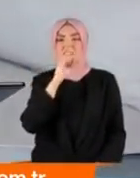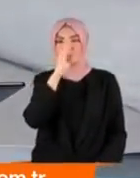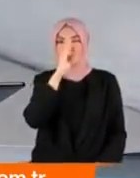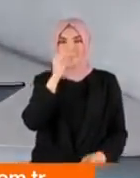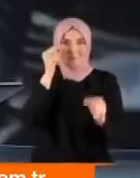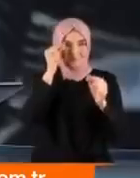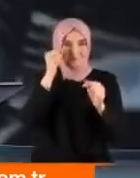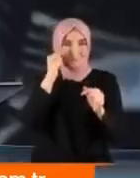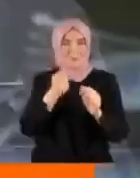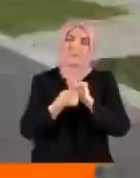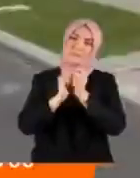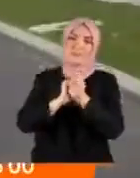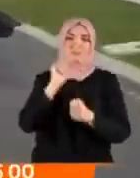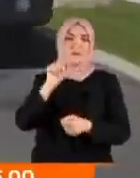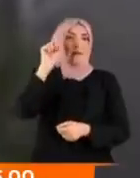alıyor.